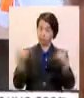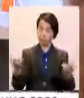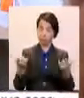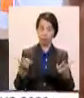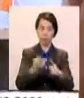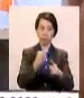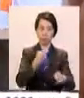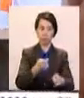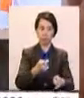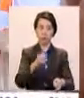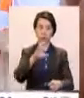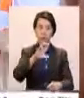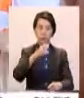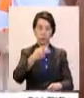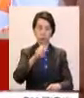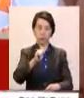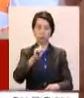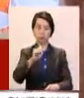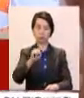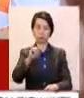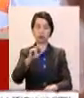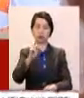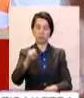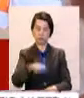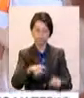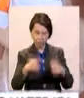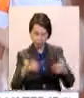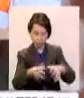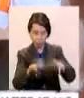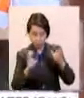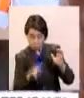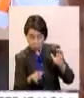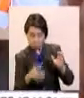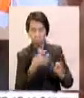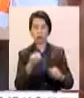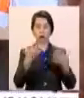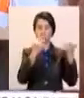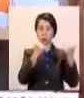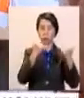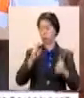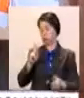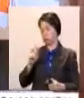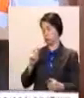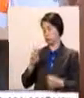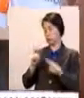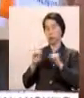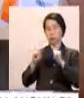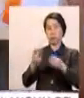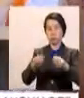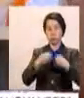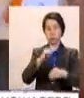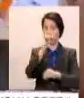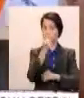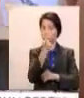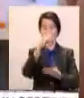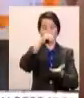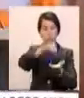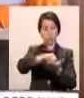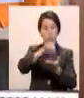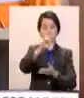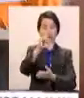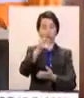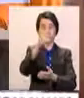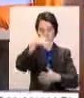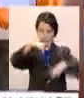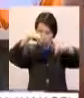segi chassis. Dan saya harap KTM dapat memberi sesuatu di Sepang nanti untuk